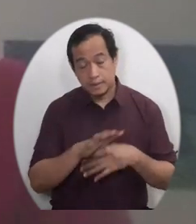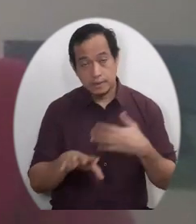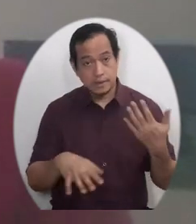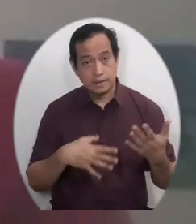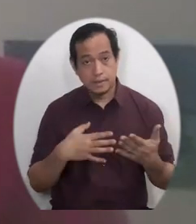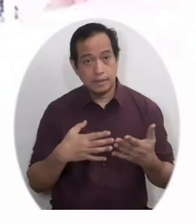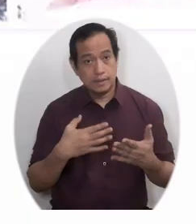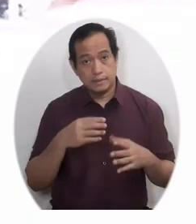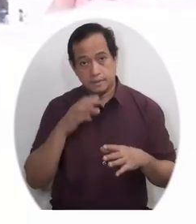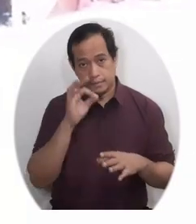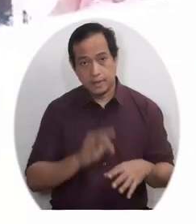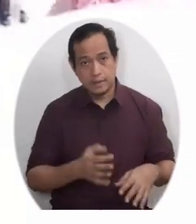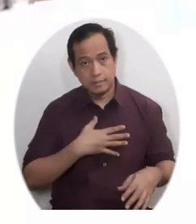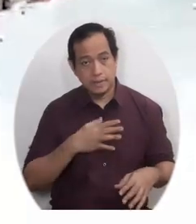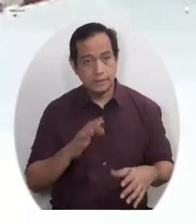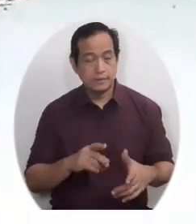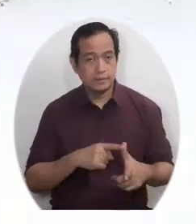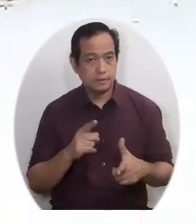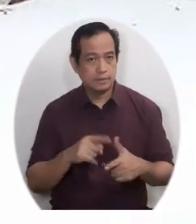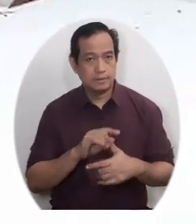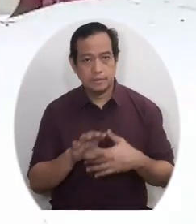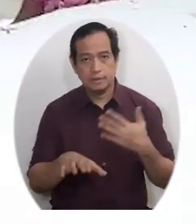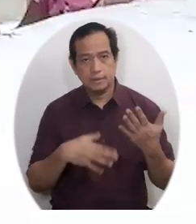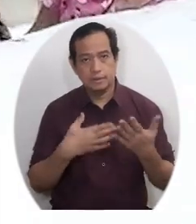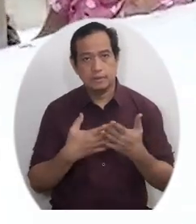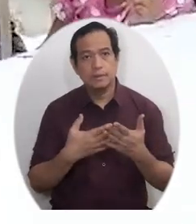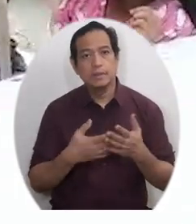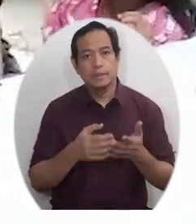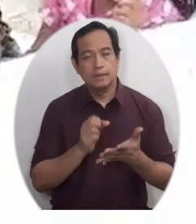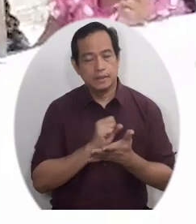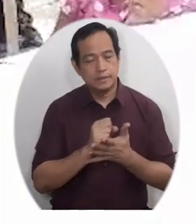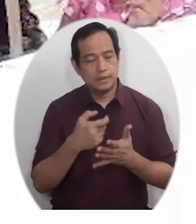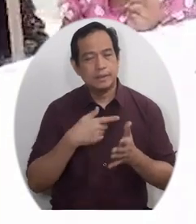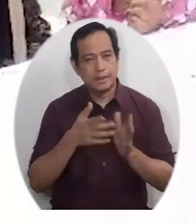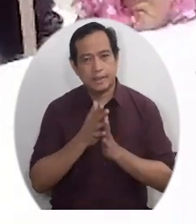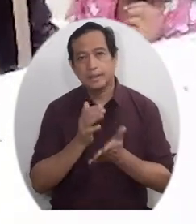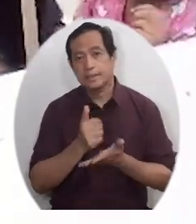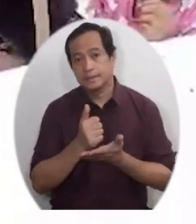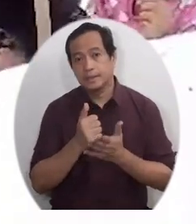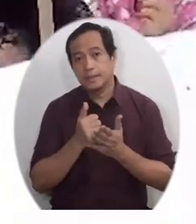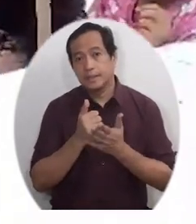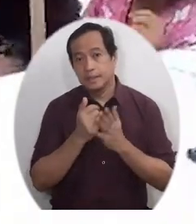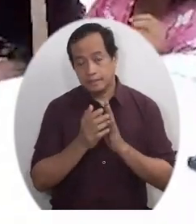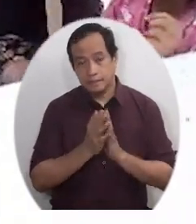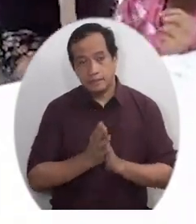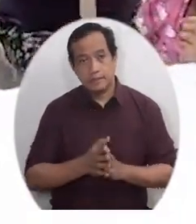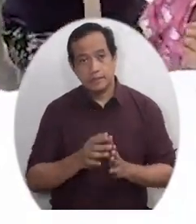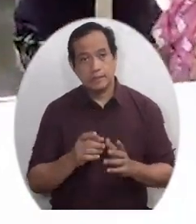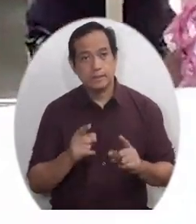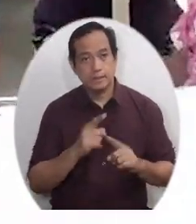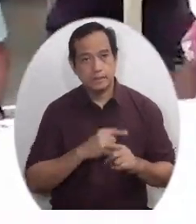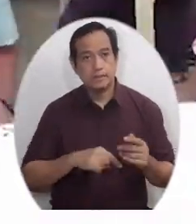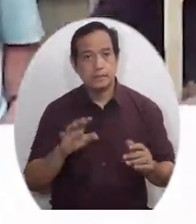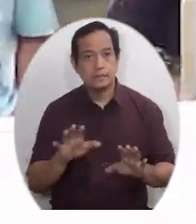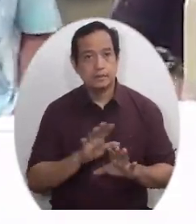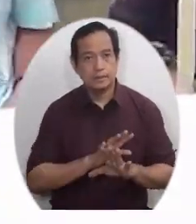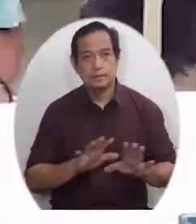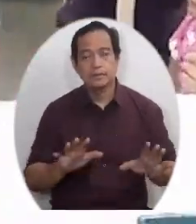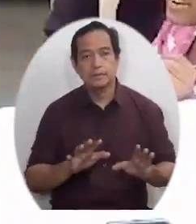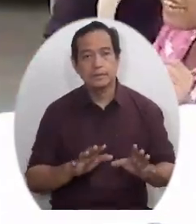tatawagin mo. Pero napakalakas ang tibay ng bata na to. Siya talaga yung tipong na hindi siya yung susuko para